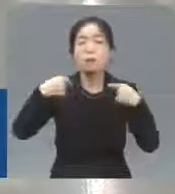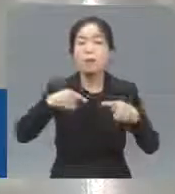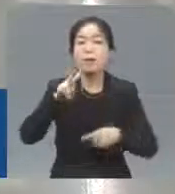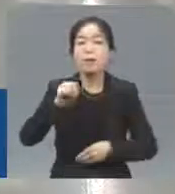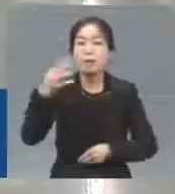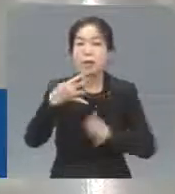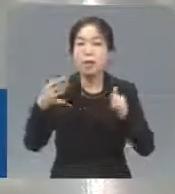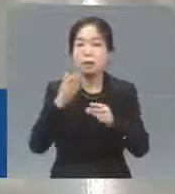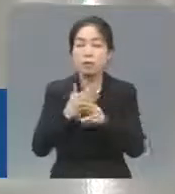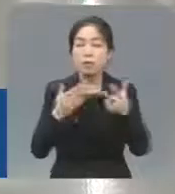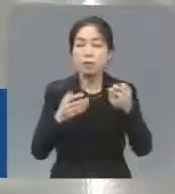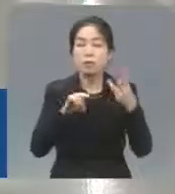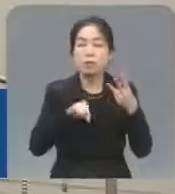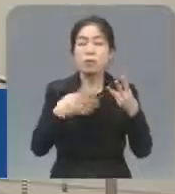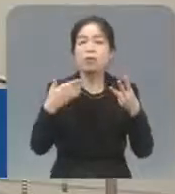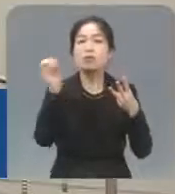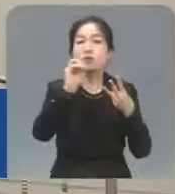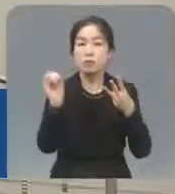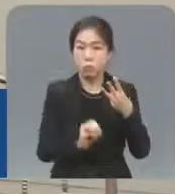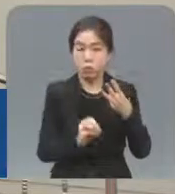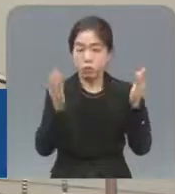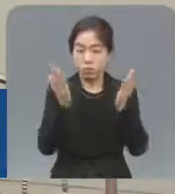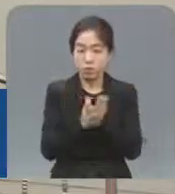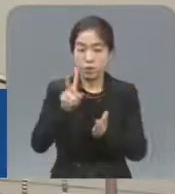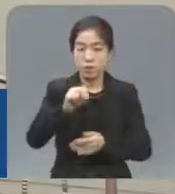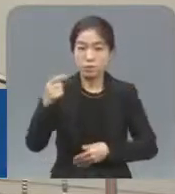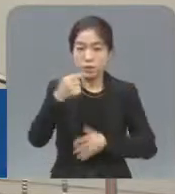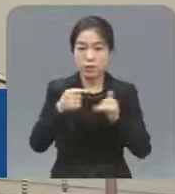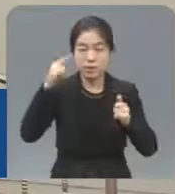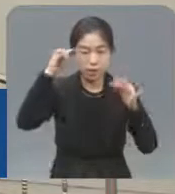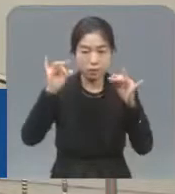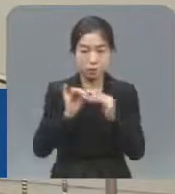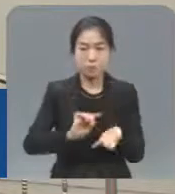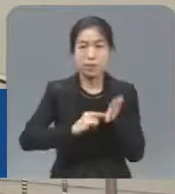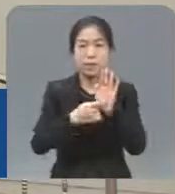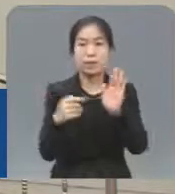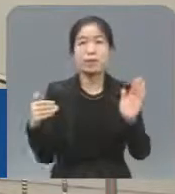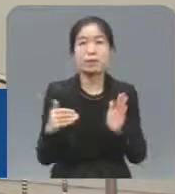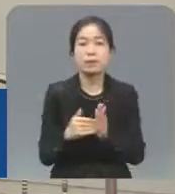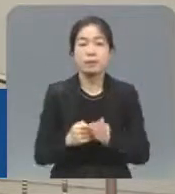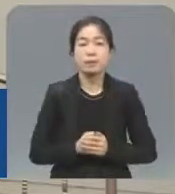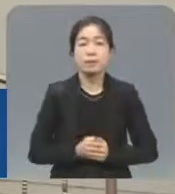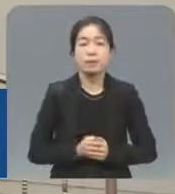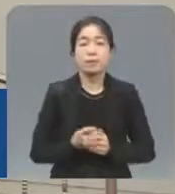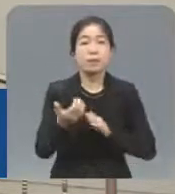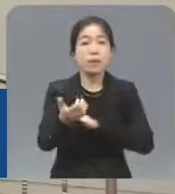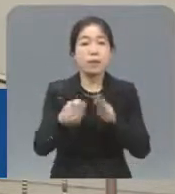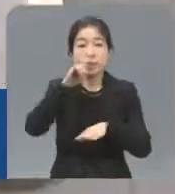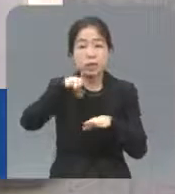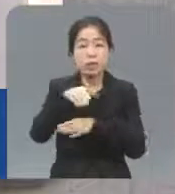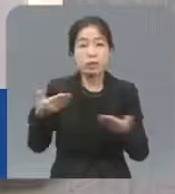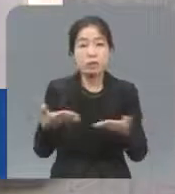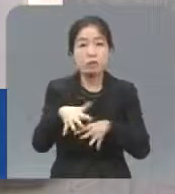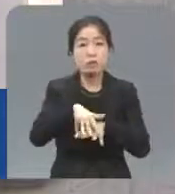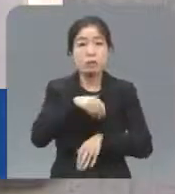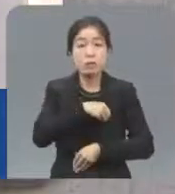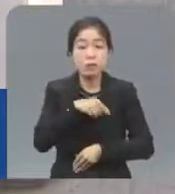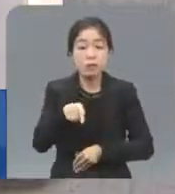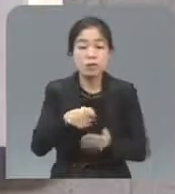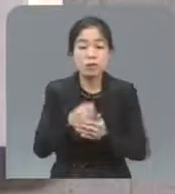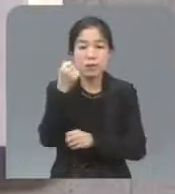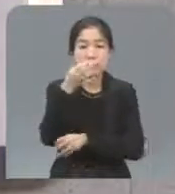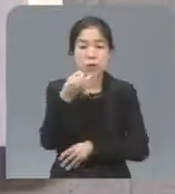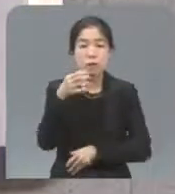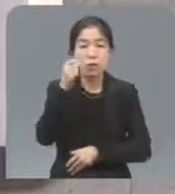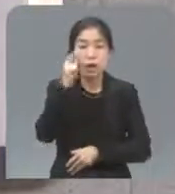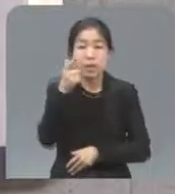중 73.9%에 해당하는 2만 1천여 명이 찬성했다고 밝혔습니다. 앞서 기아차 노조는 기본급